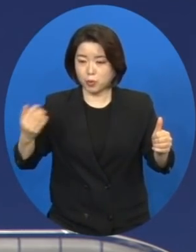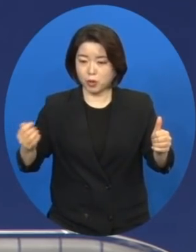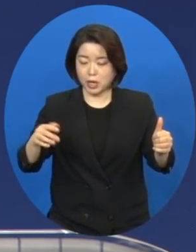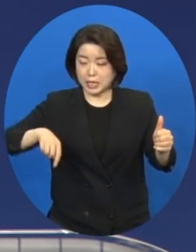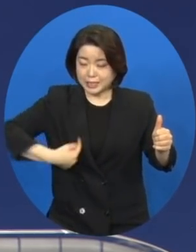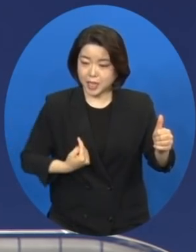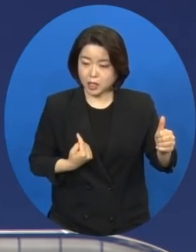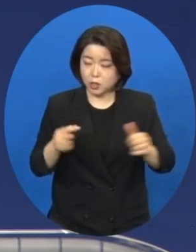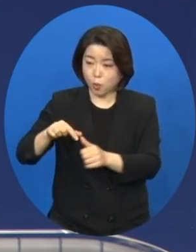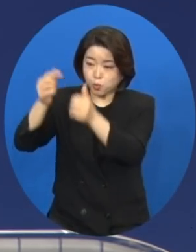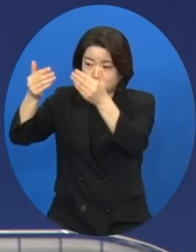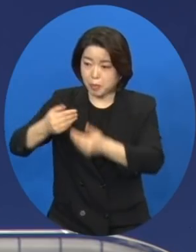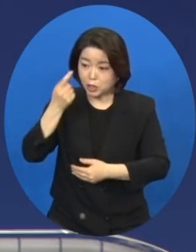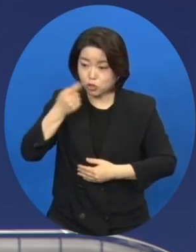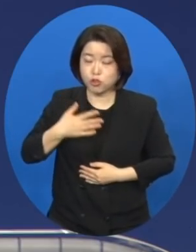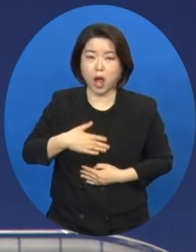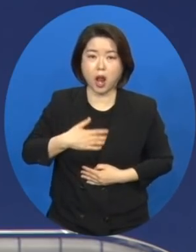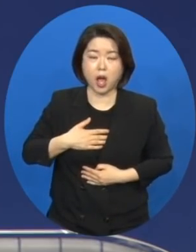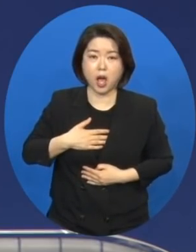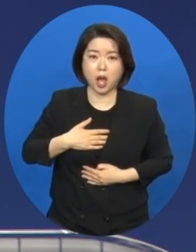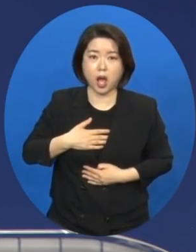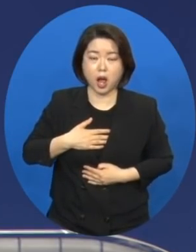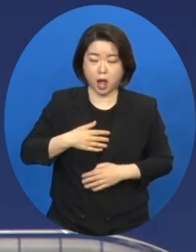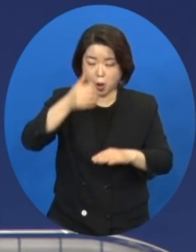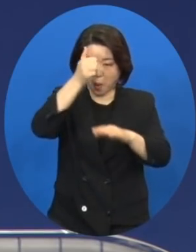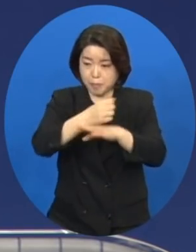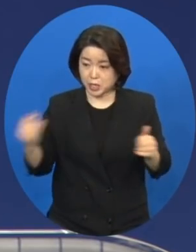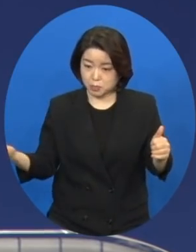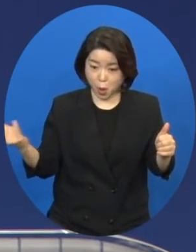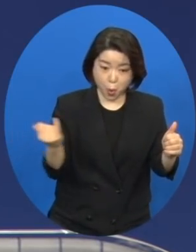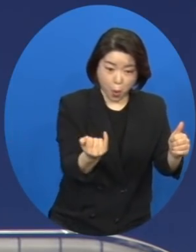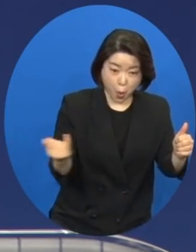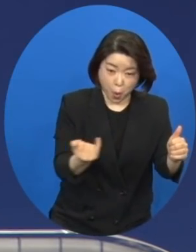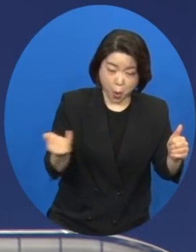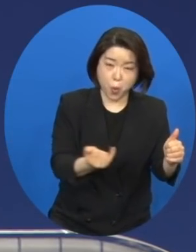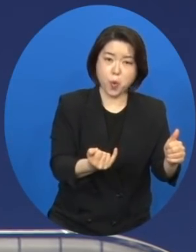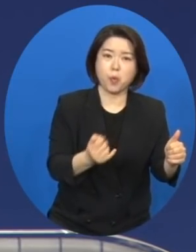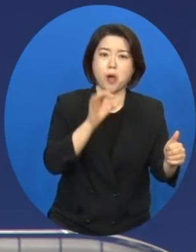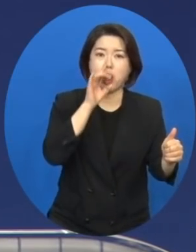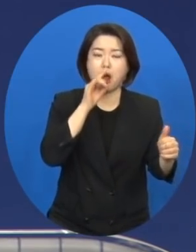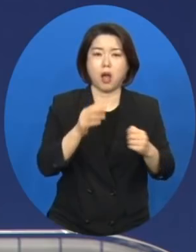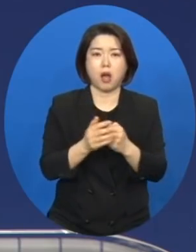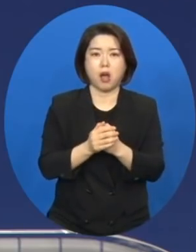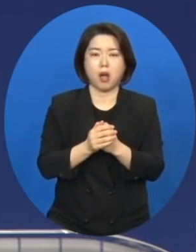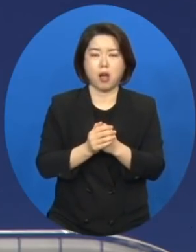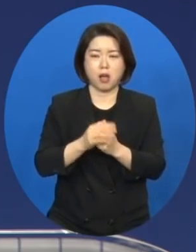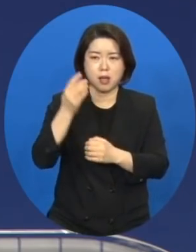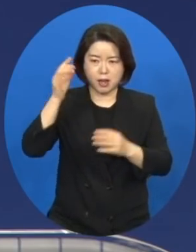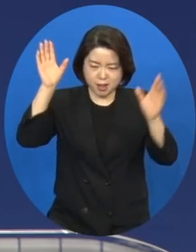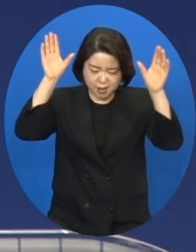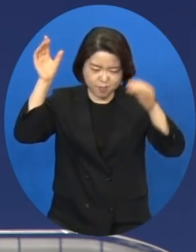있다가 마지막에 그 미련한 다섯천원처럼 문 좀 열어주십시오,